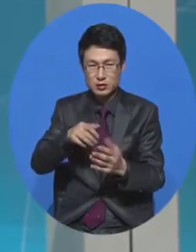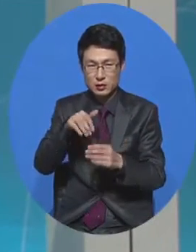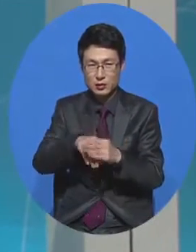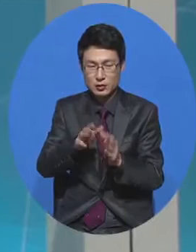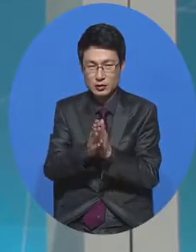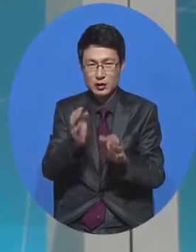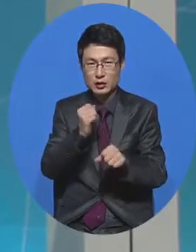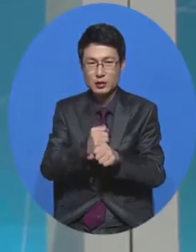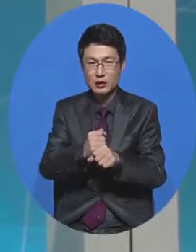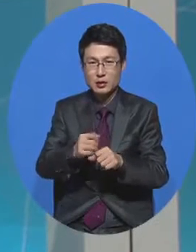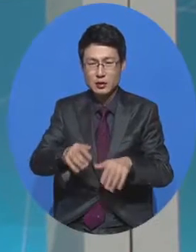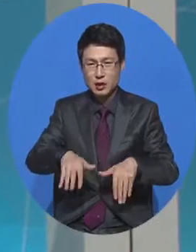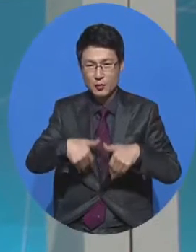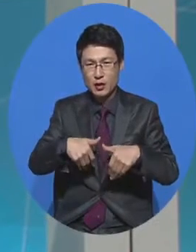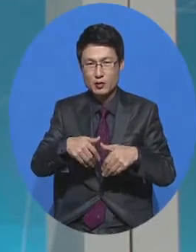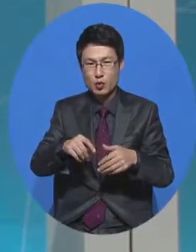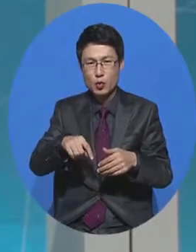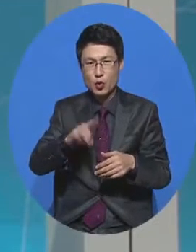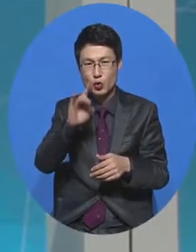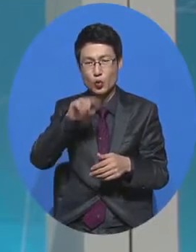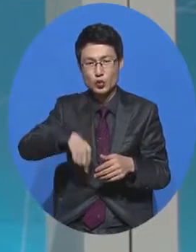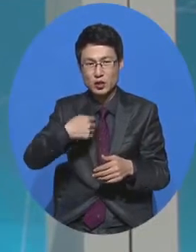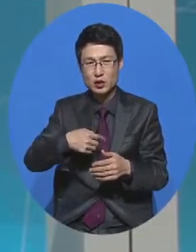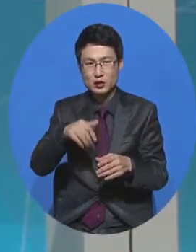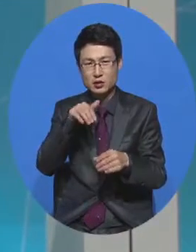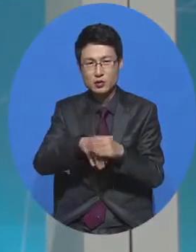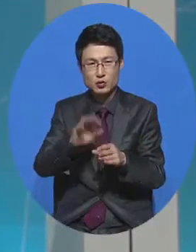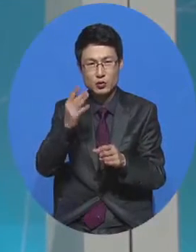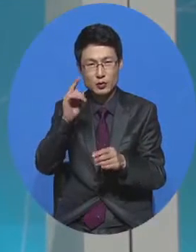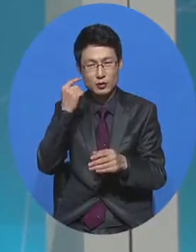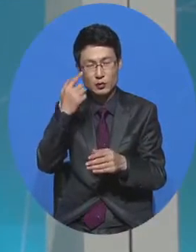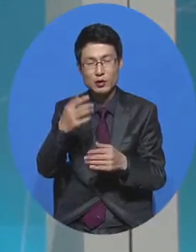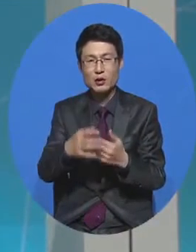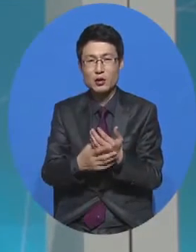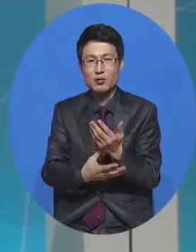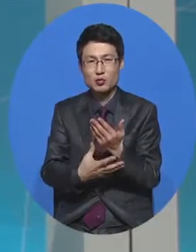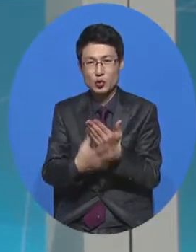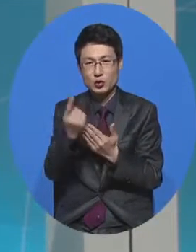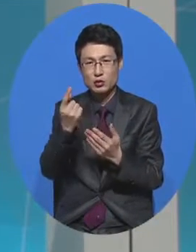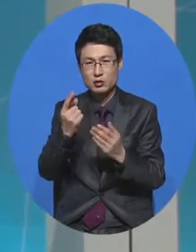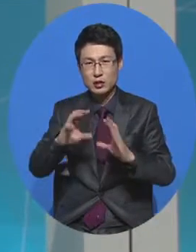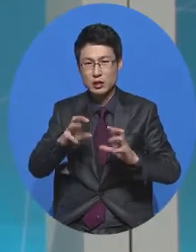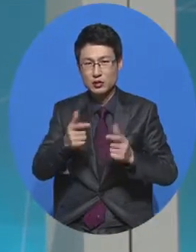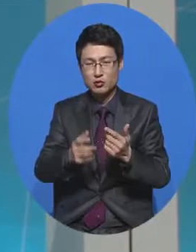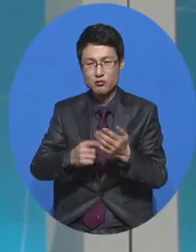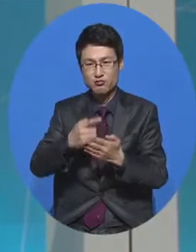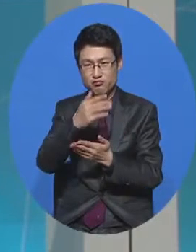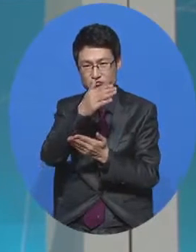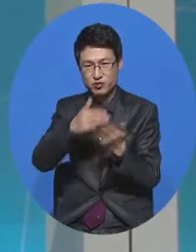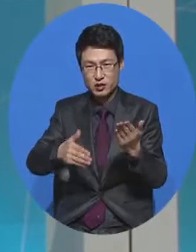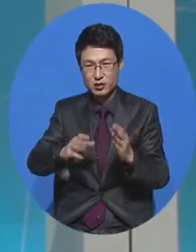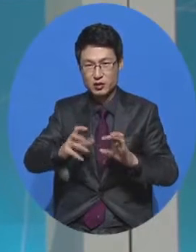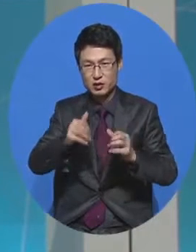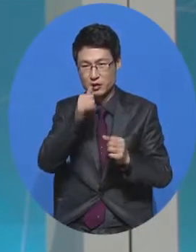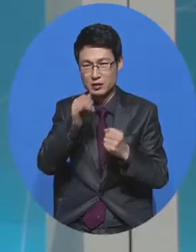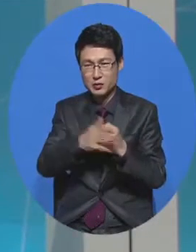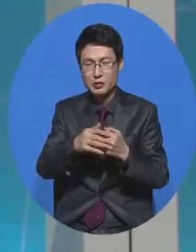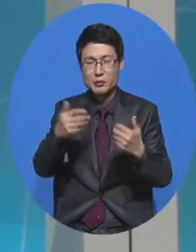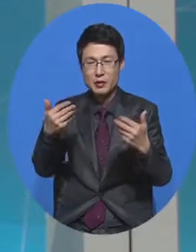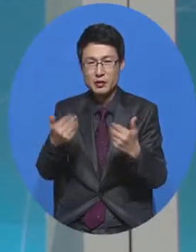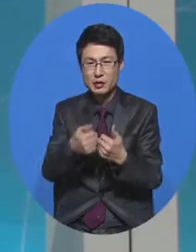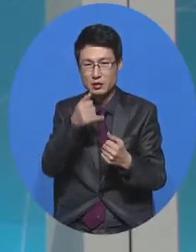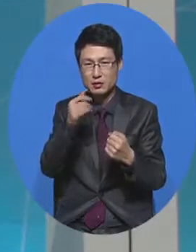하니까 나만의 단독 선거가 되면 어떻게 되는거예요 통일부 까 가 아니라 분단 국가가 되잖아요 내에서 여기에 반발에서